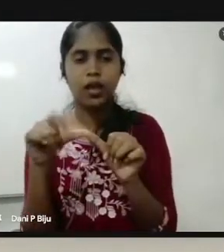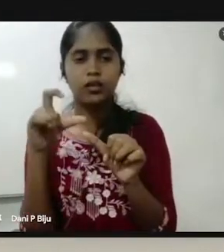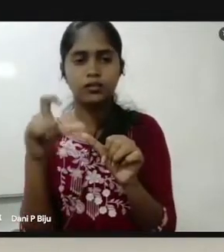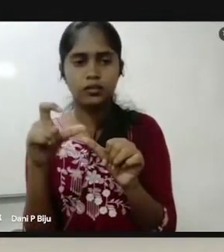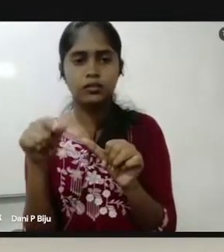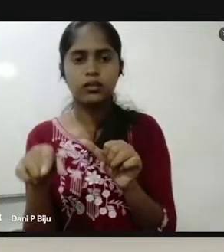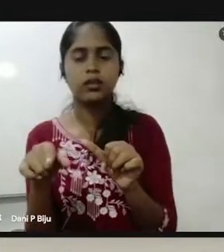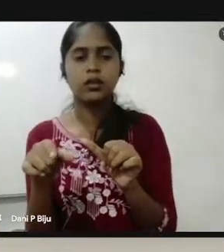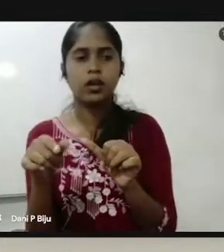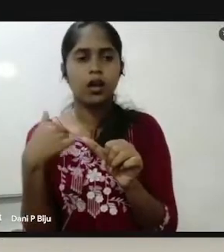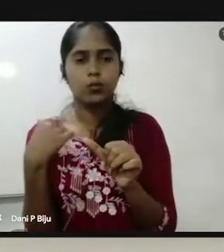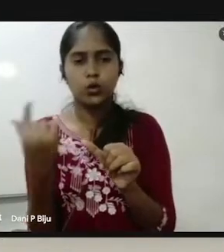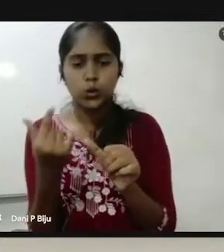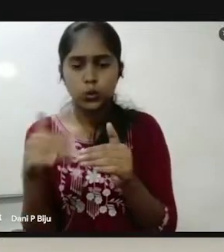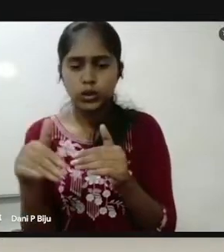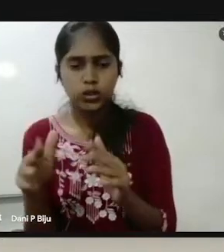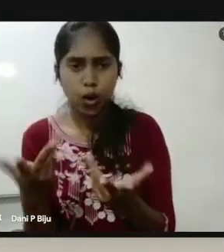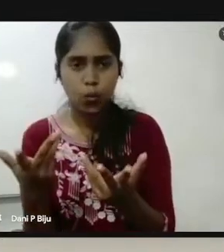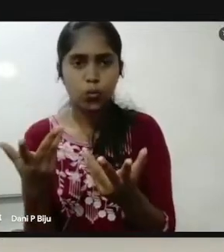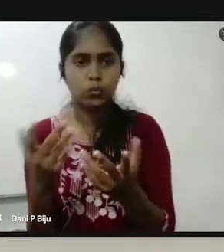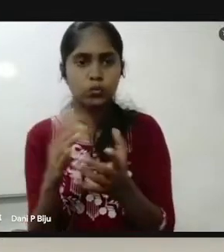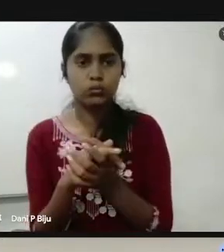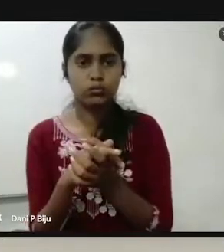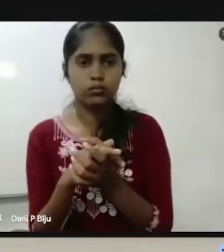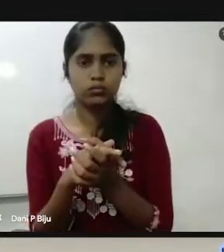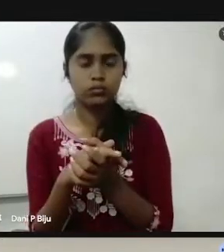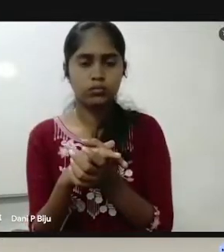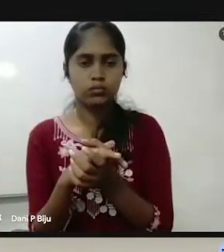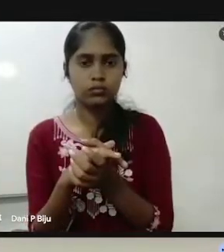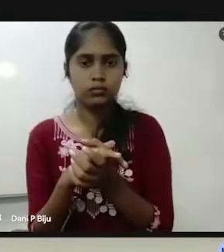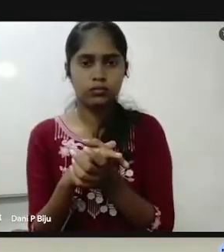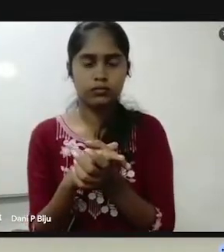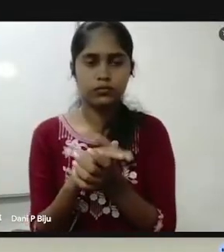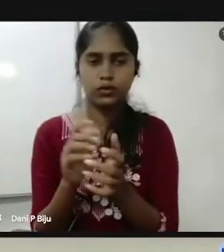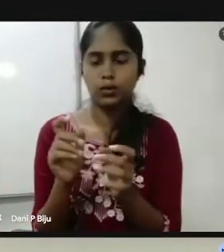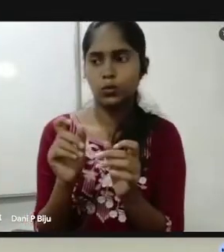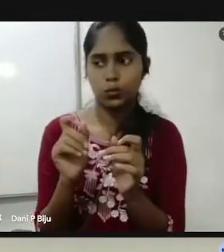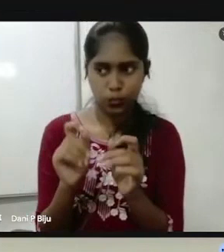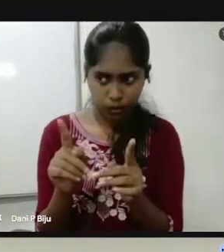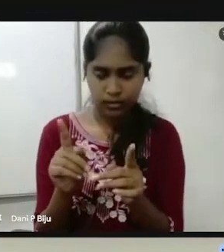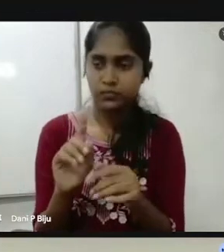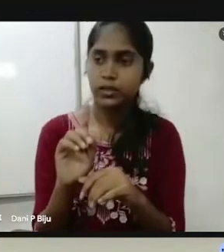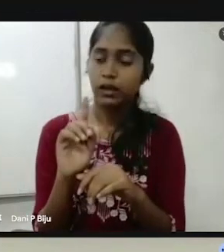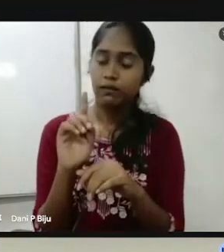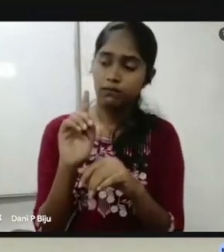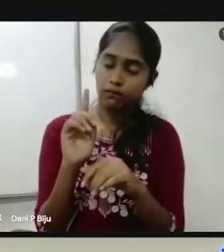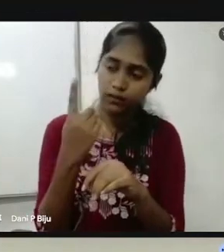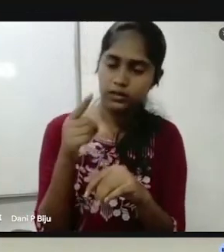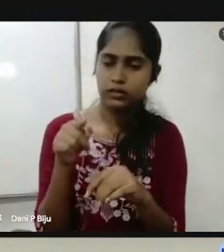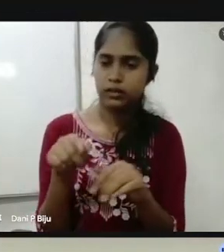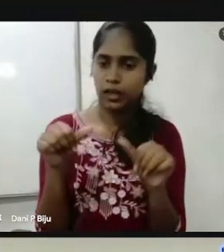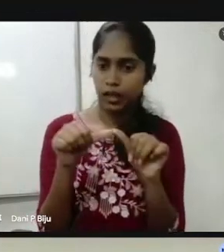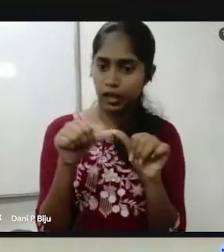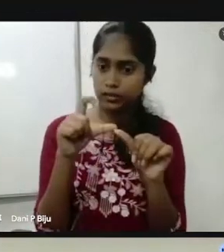എന്തെല്ലാം കോൺട്രിബ്യൂഷൻസ് ചെയ്യാൻ പറ്റും ആസ് എ സോഷ്യൽ വർക്കർ? ഓക്കെ, സോ ഫസ്റ്റ് ഇത് ഇങ്ങനെ ഒരു കാര്യം ഉണ്ടെന്നുള്ളതിനെ